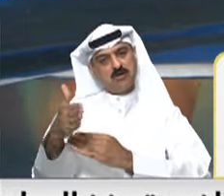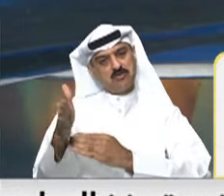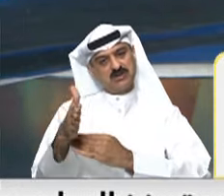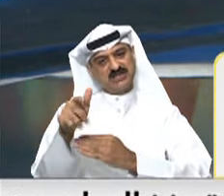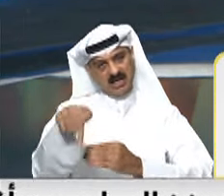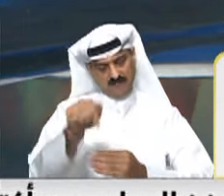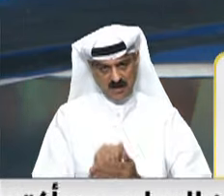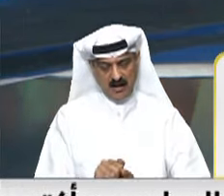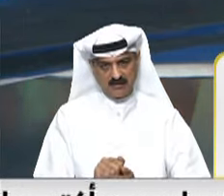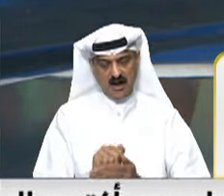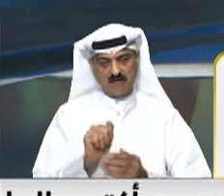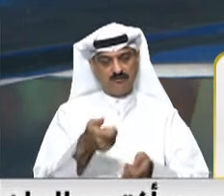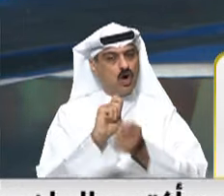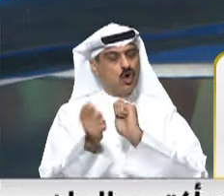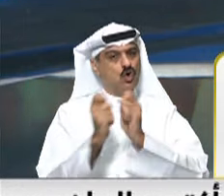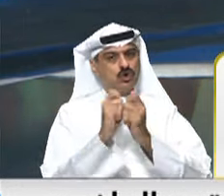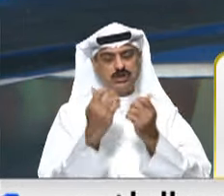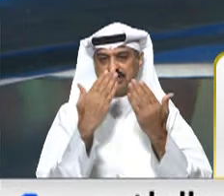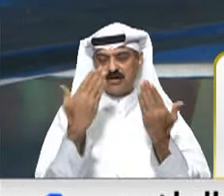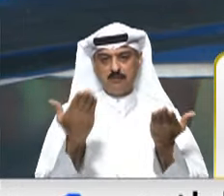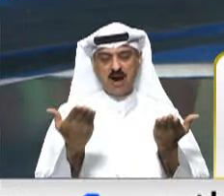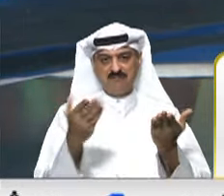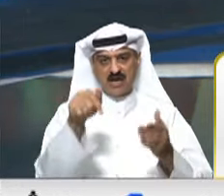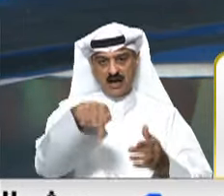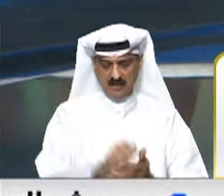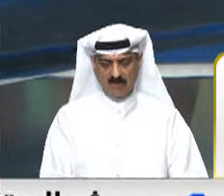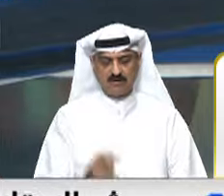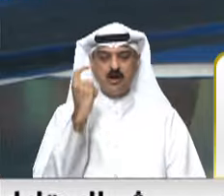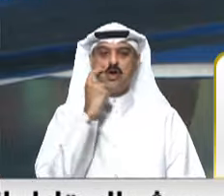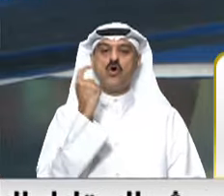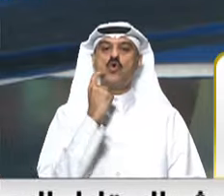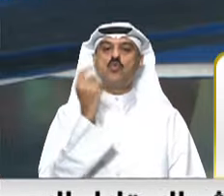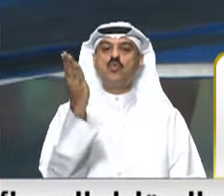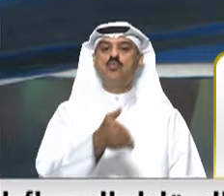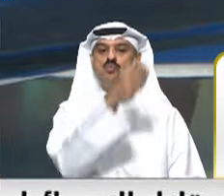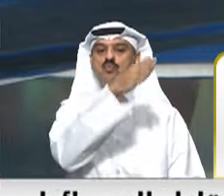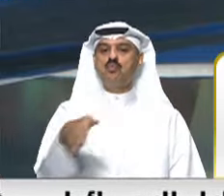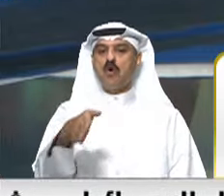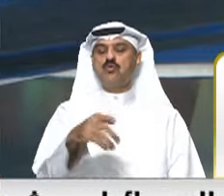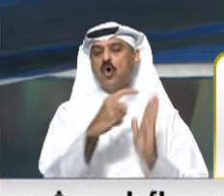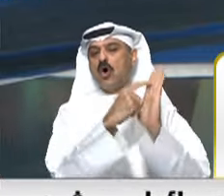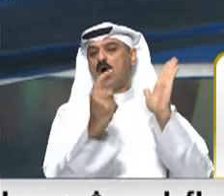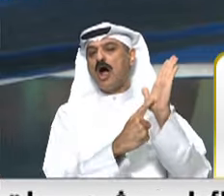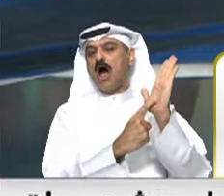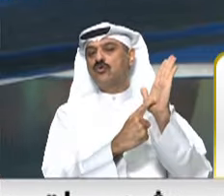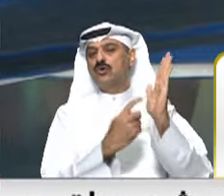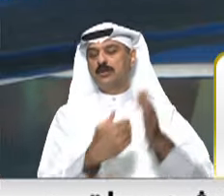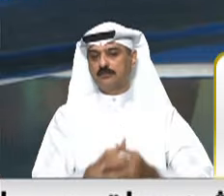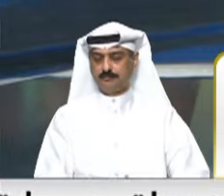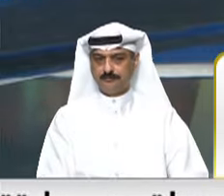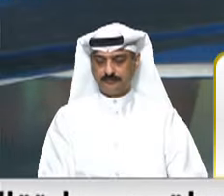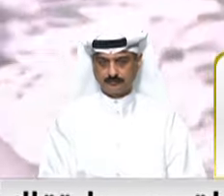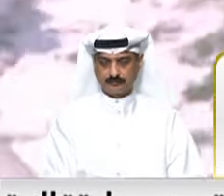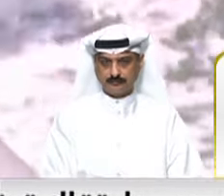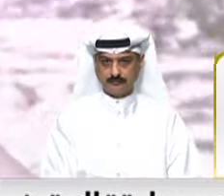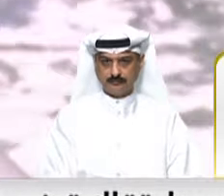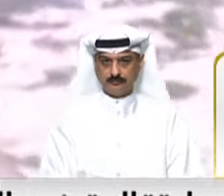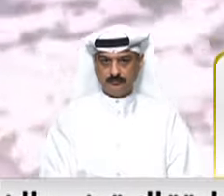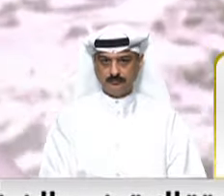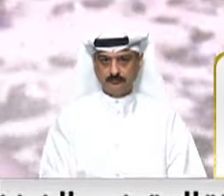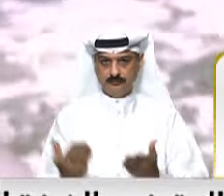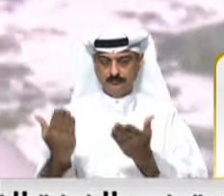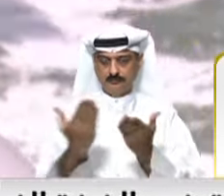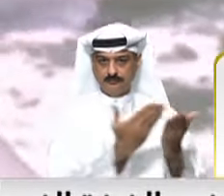وليس الصيد التجاري والذي يمنع في جون الكويت وفقا لقانون حماية البيئة. في